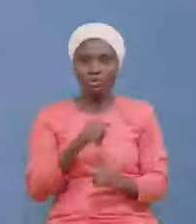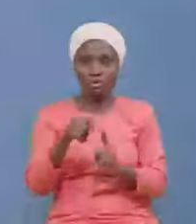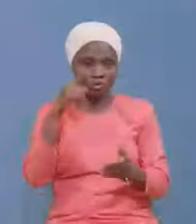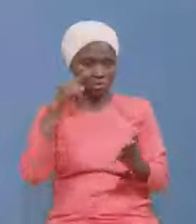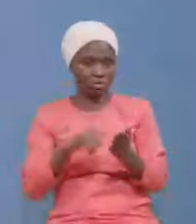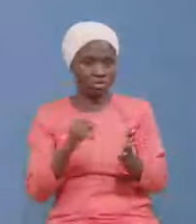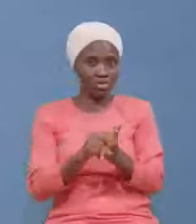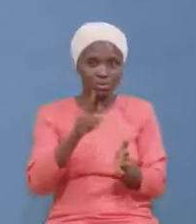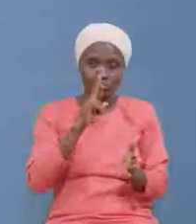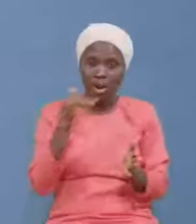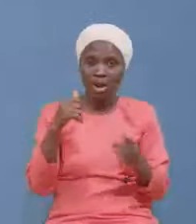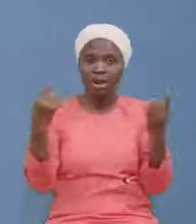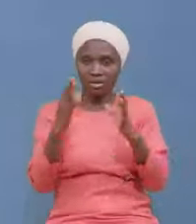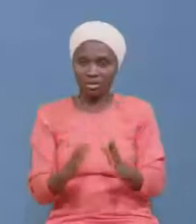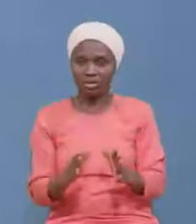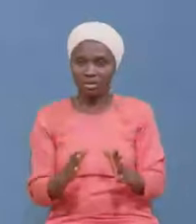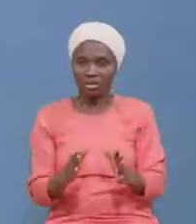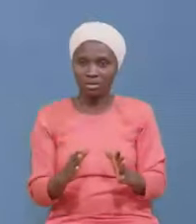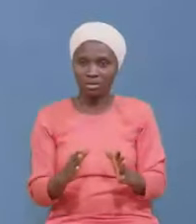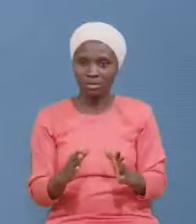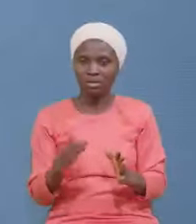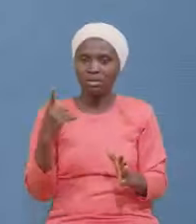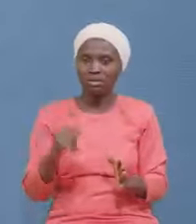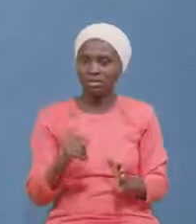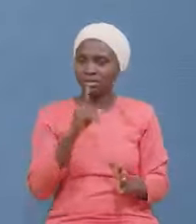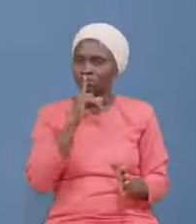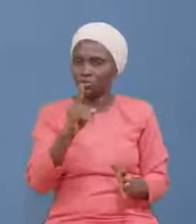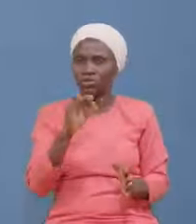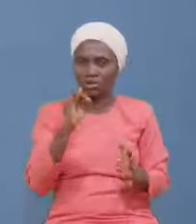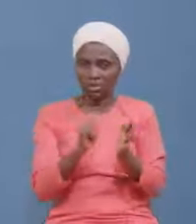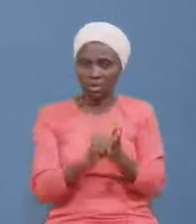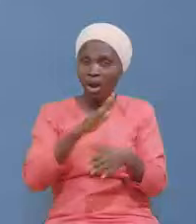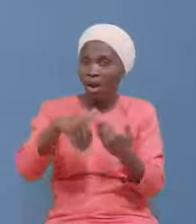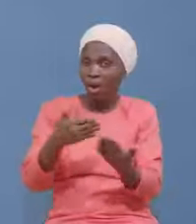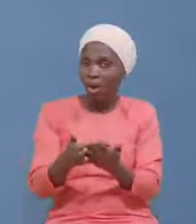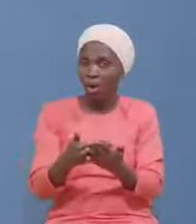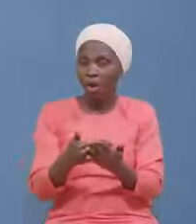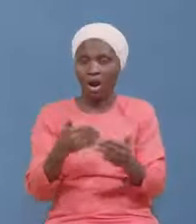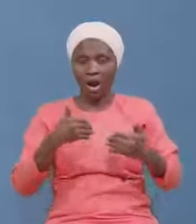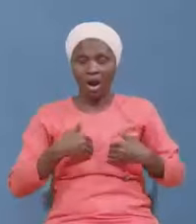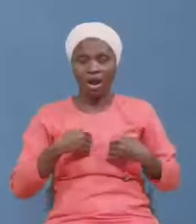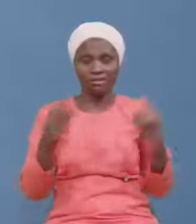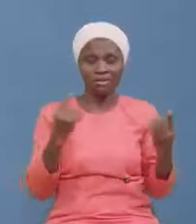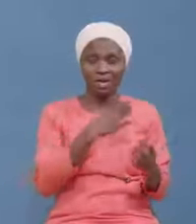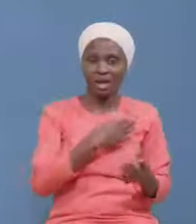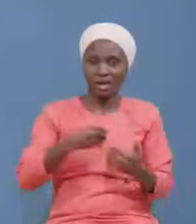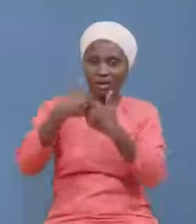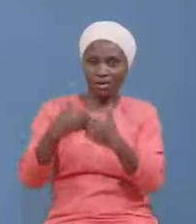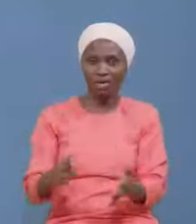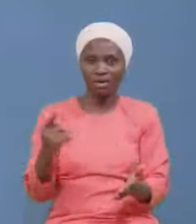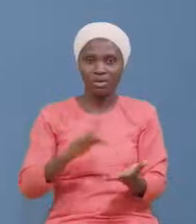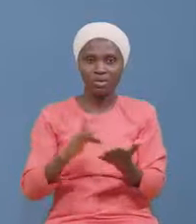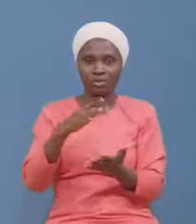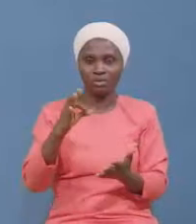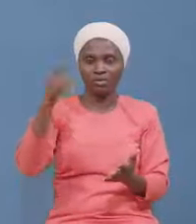వాస్తవికత ఏమిటంటే మీరు పాపి అయ్యున్నారు. The reality is all have sinned and come short of the glory of God. వాస్తవికత